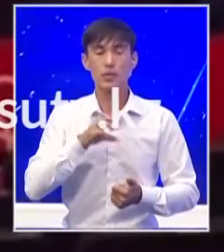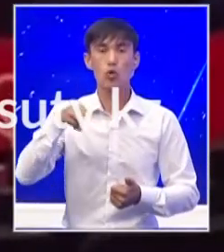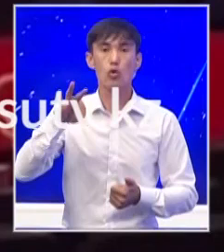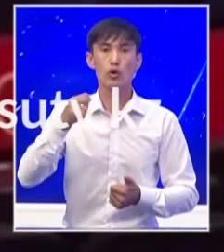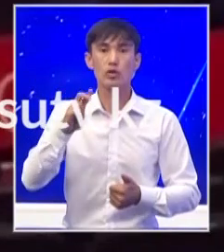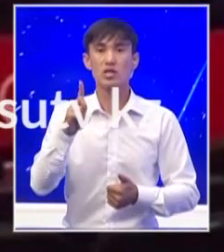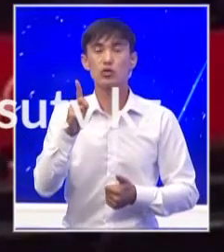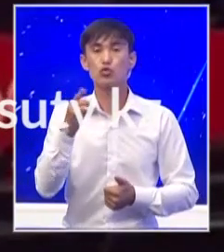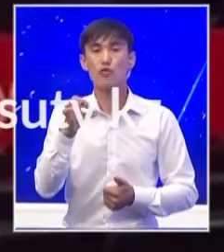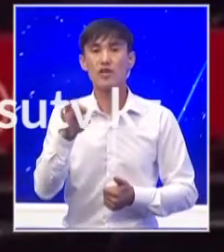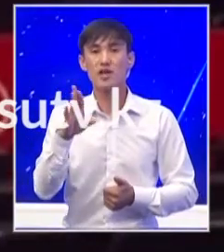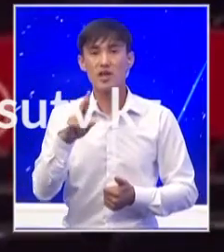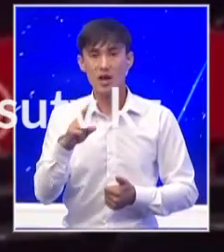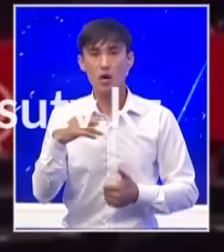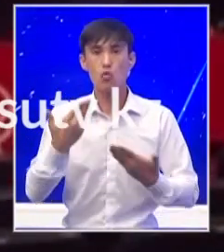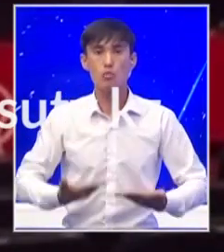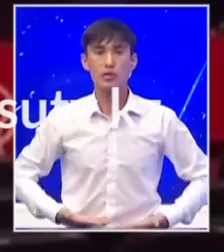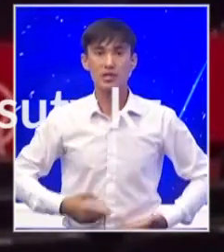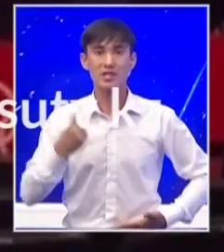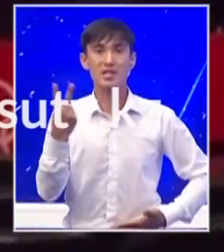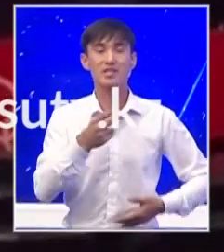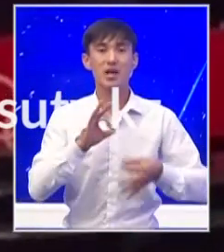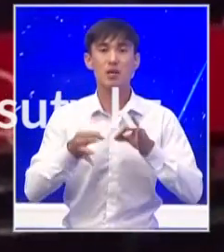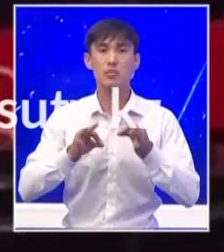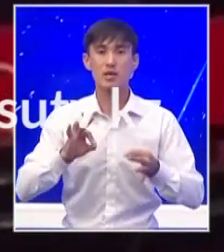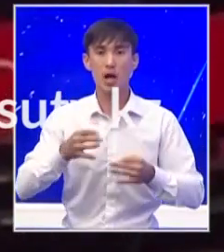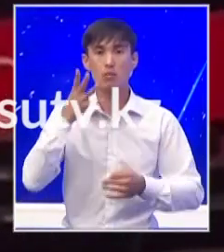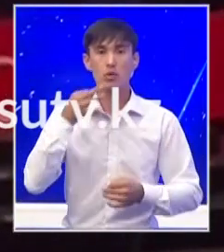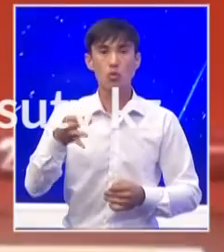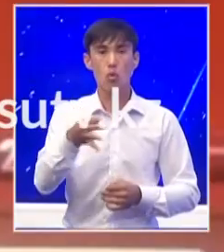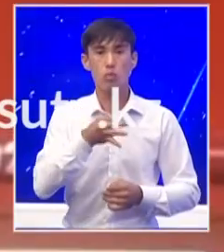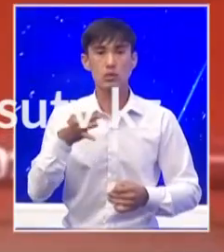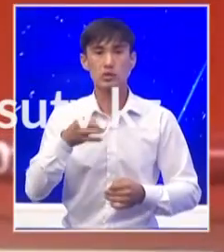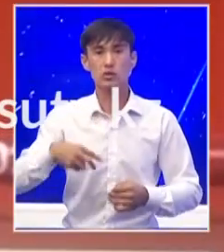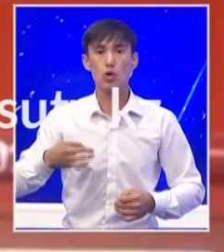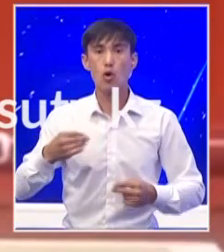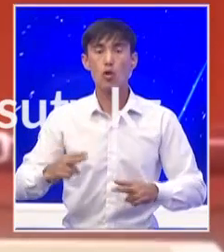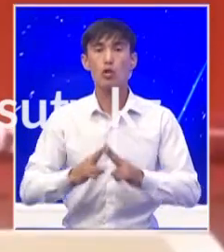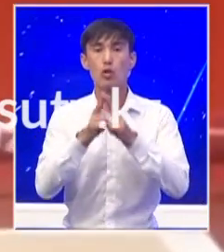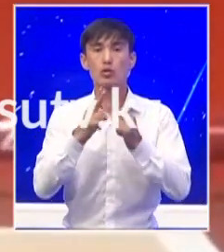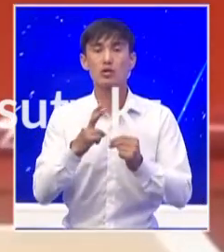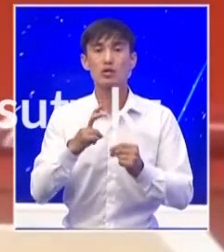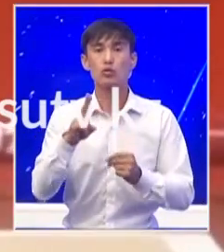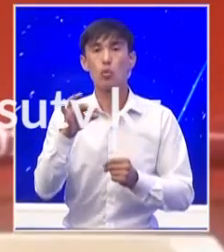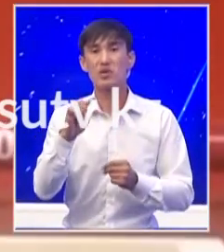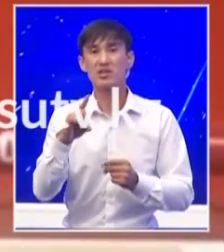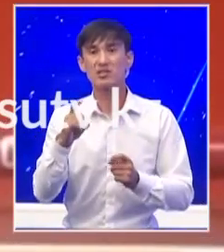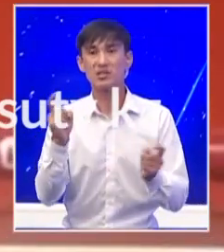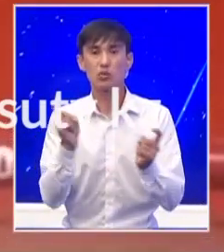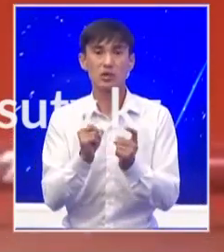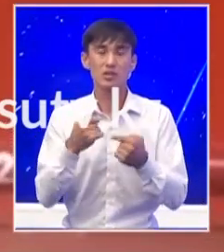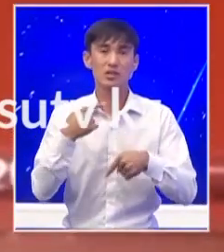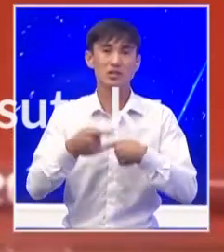Зульфия Чиншанло үшін өміріндегі екінші олимпиадасы. Еске салайық, Алматы облысының өкілі Лондондағы допинг дауынан кейін спорттық